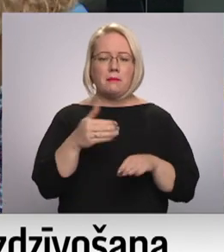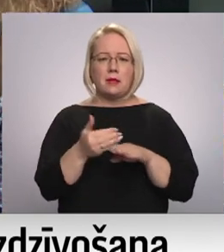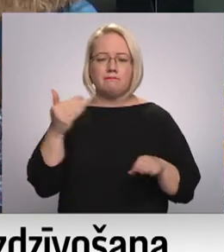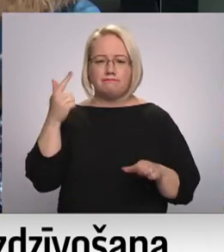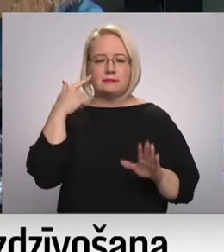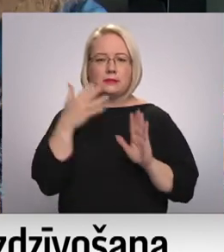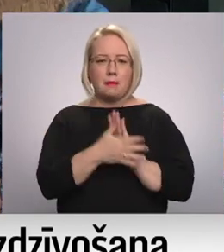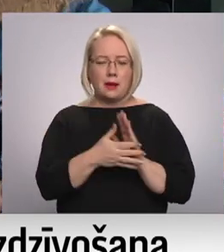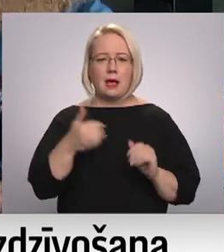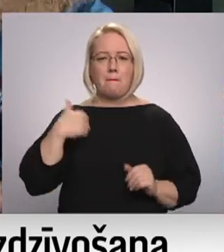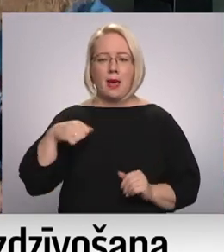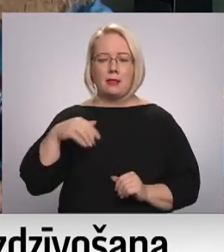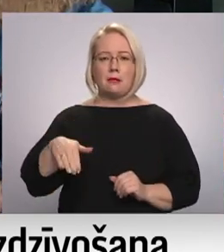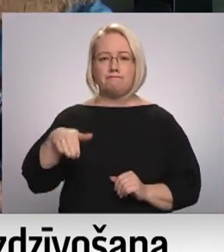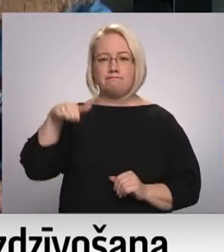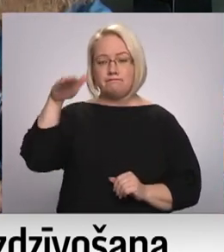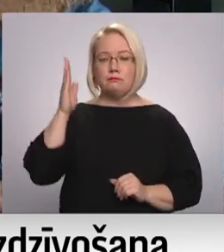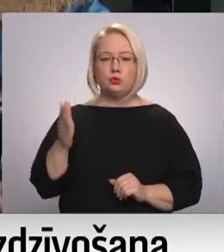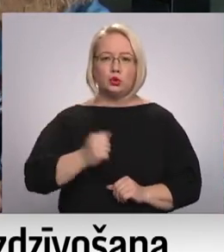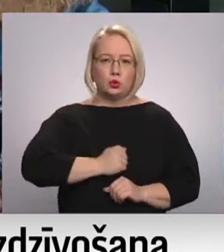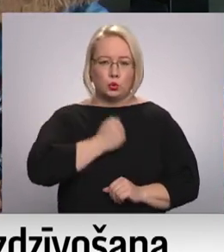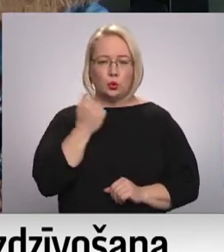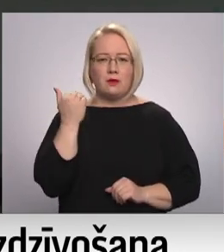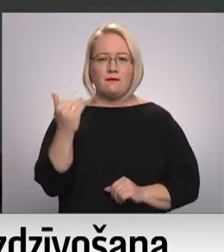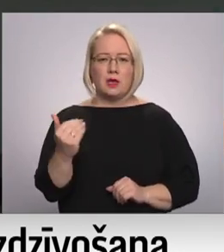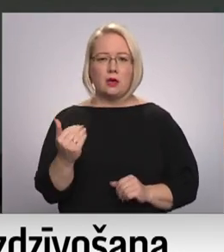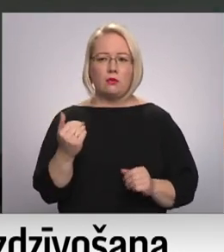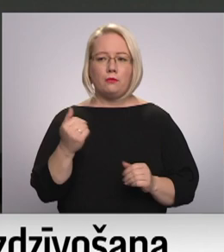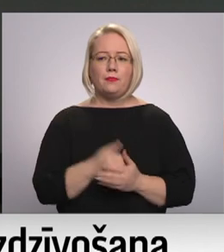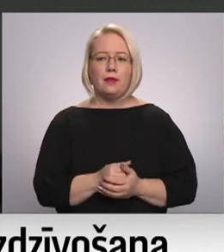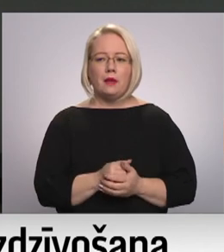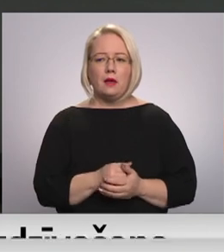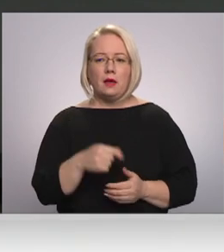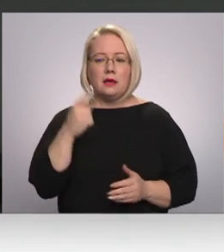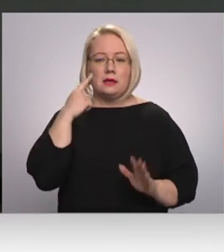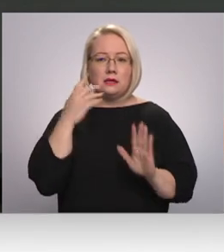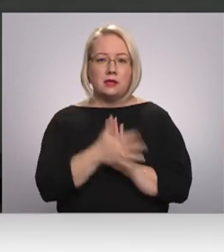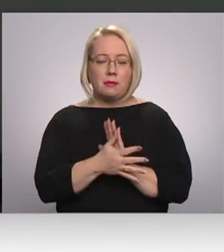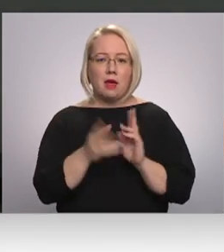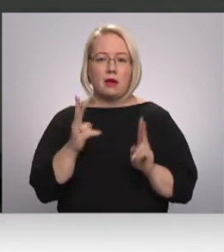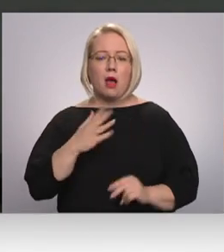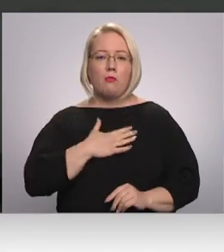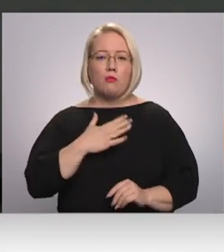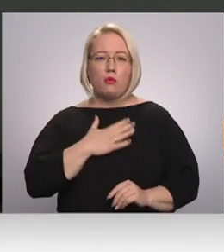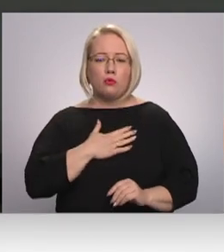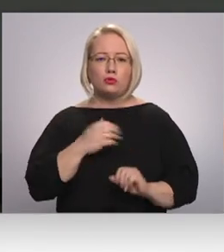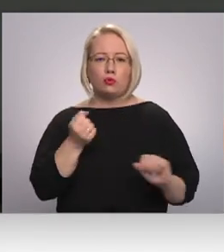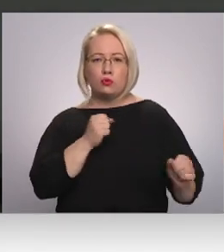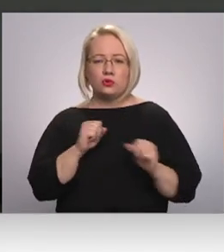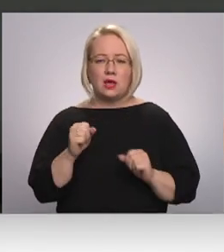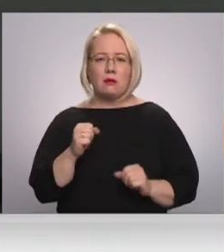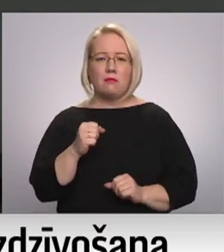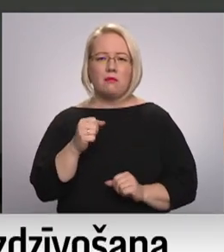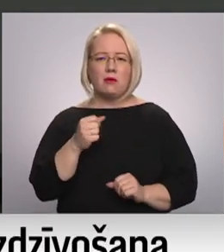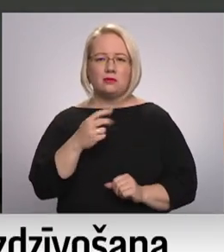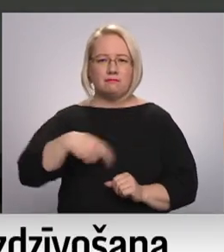ka Karlai pieaugot arvien apgrūtinošāk kļūs viņu izcilāt. Sapratām, ka tā mūsu pārvietošanās uz otro stāvu,